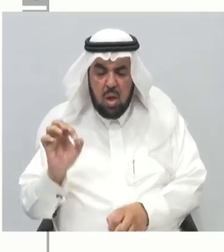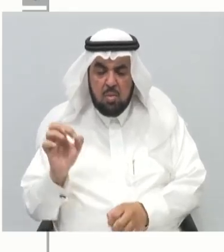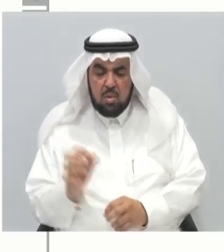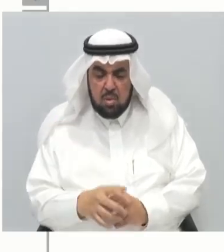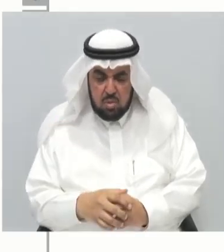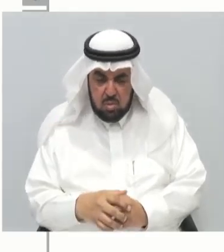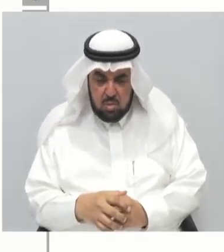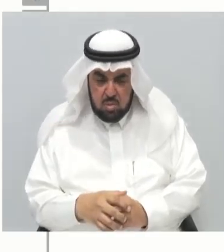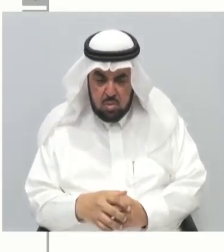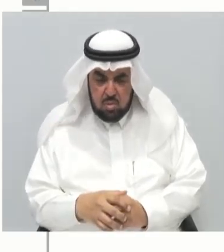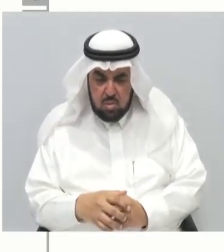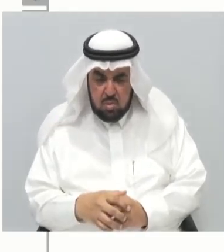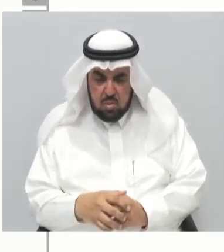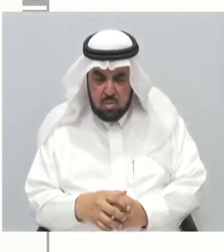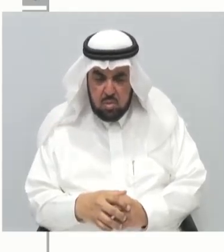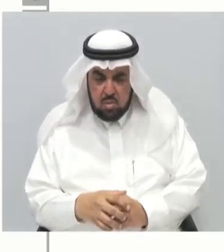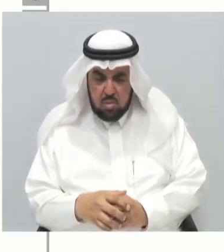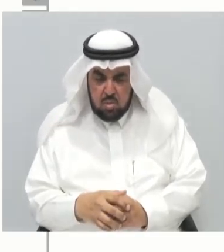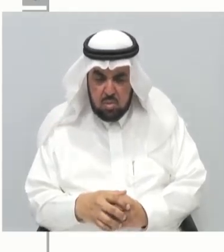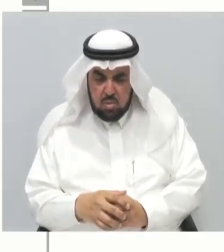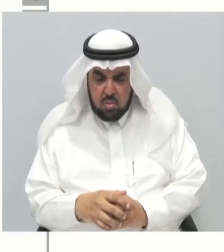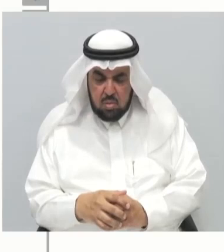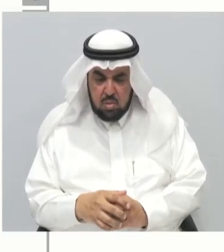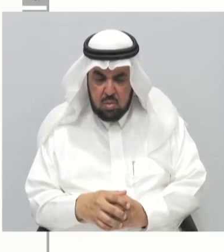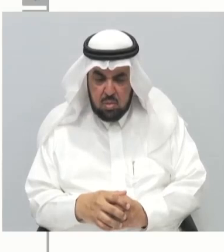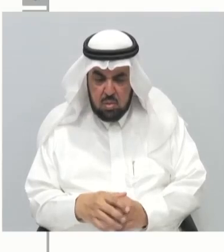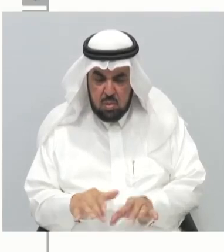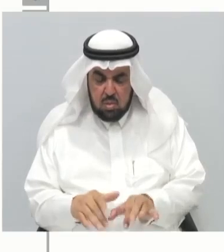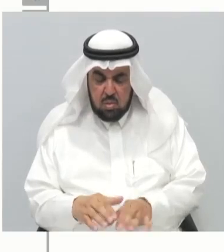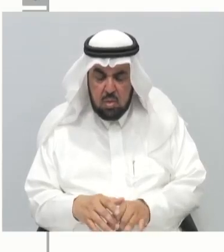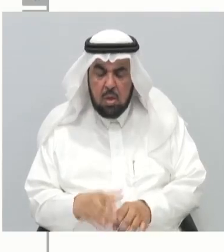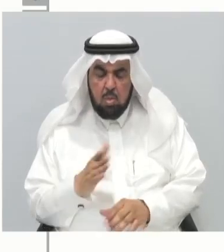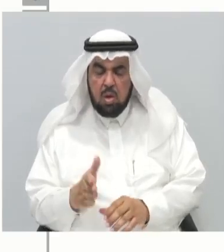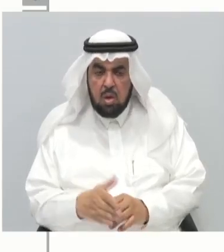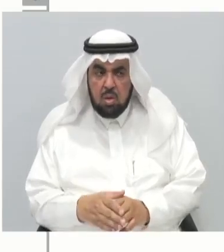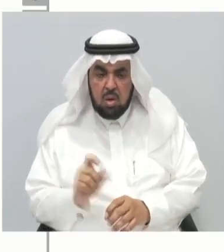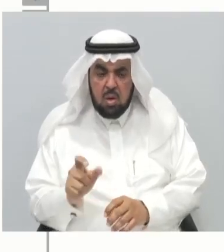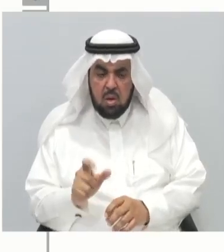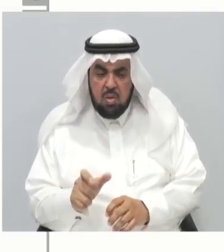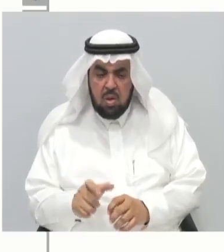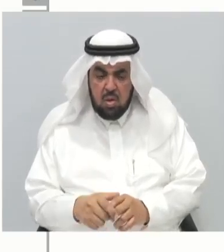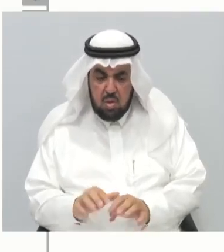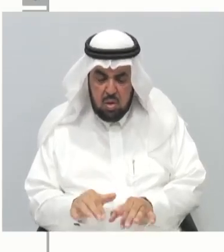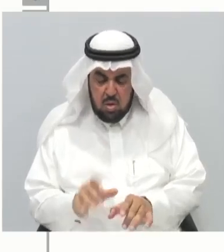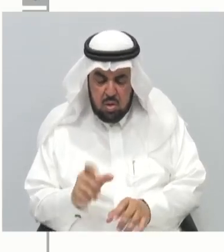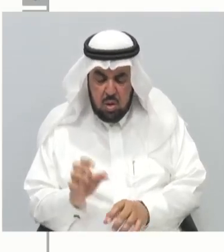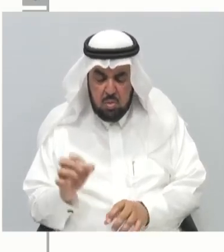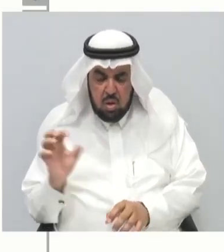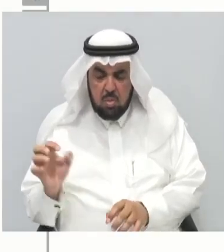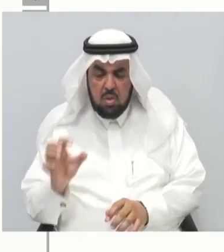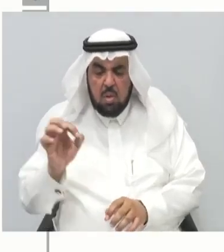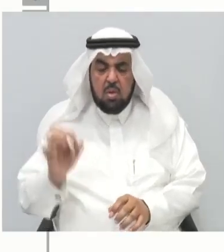سنتيمتر راح تكون خمسين ايضا خمسين فنقوم بكتابتها مباشره بالنقر على لوحه المفاتيح نحدد